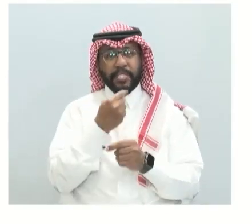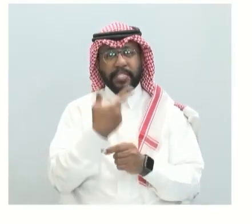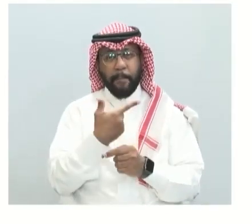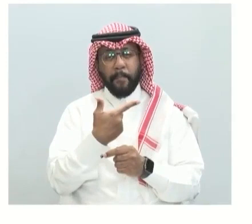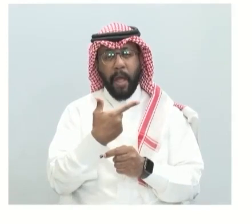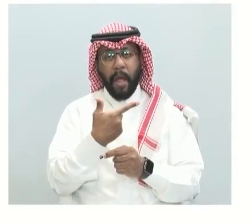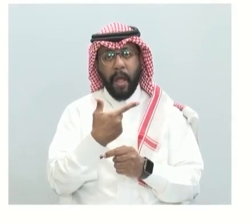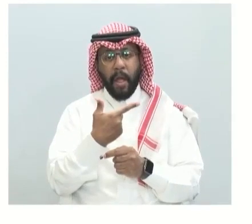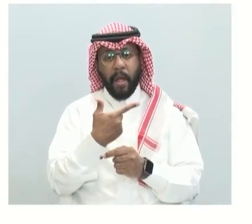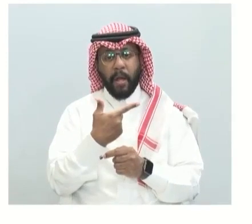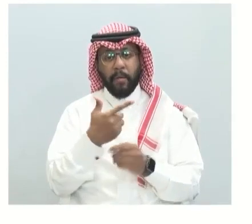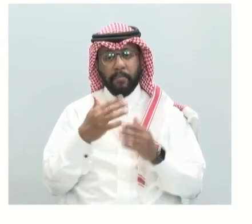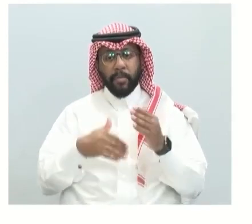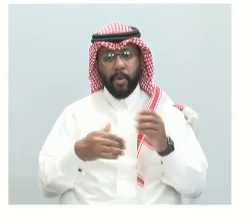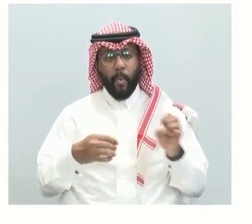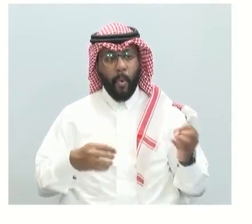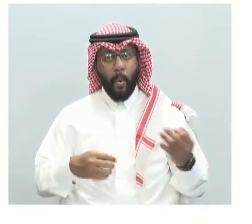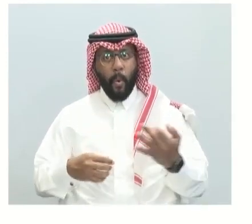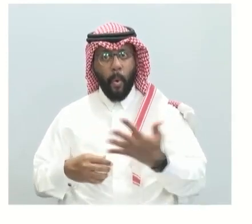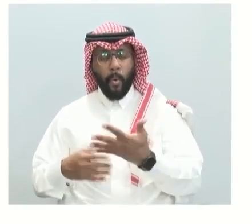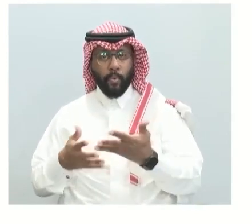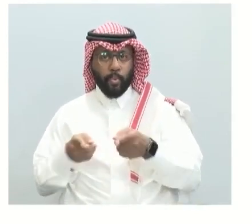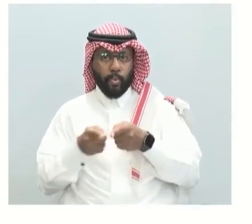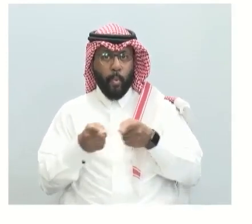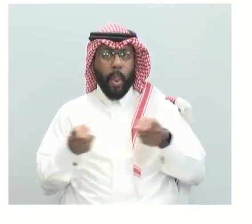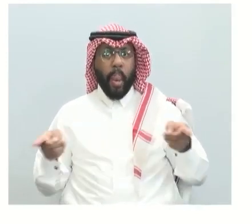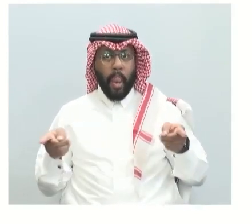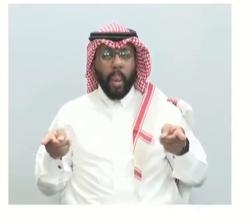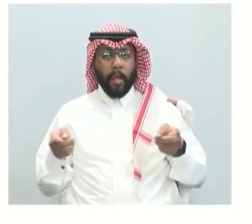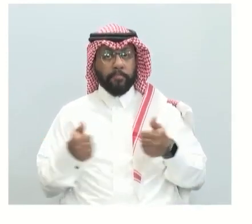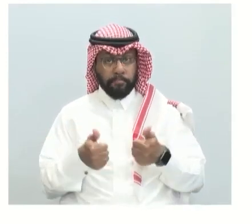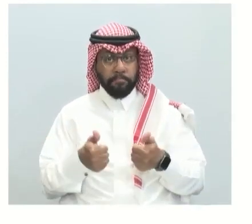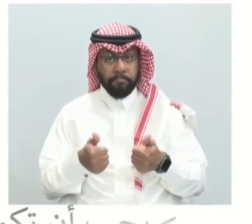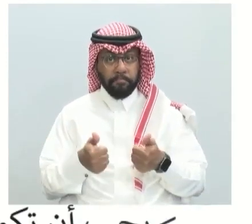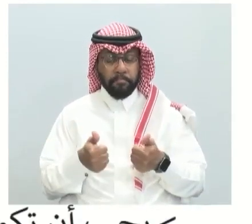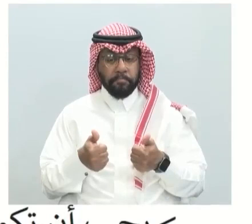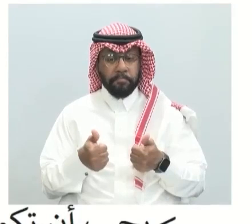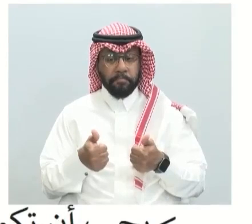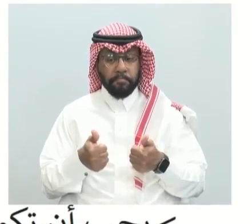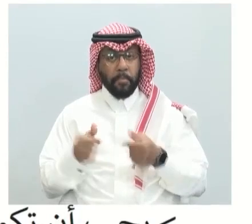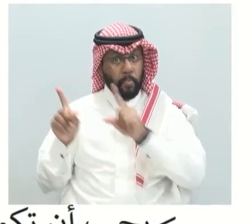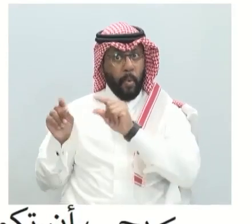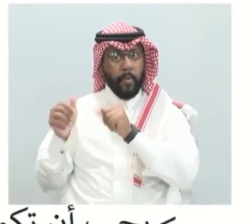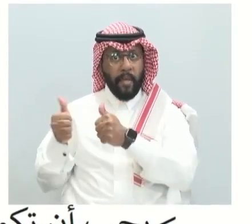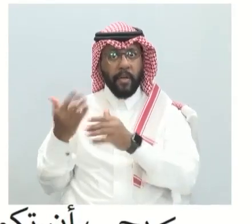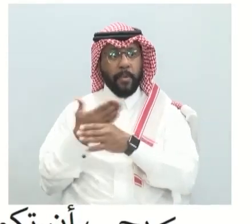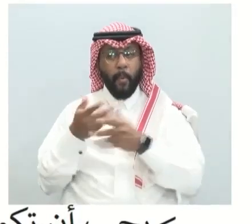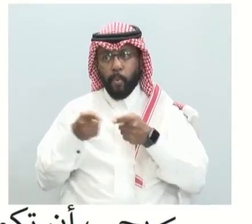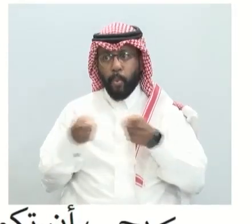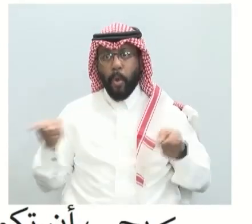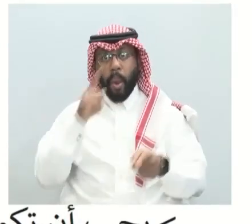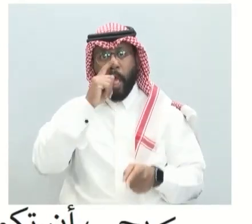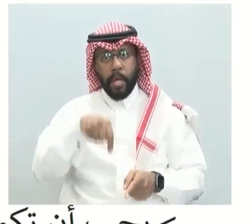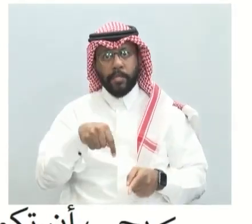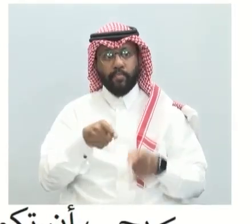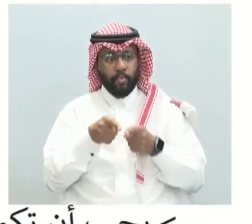بعدها اختار الباسورد طويله احسنتم كلمه المرور جدا قويه فيجب ان تكون